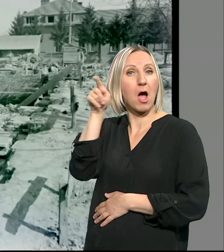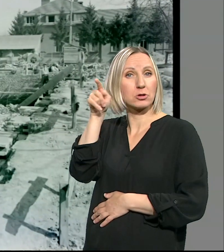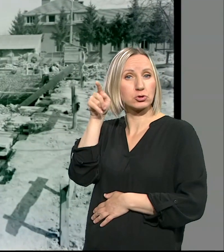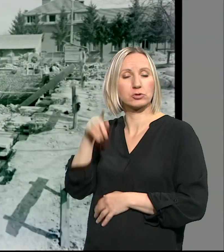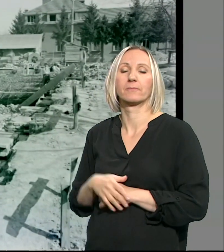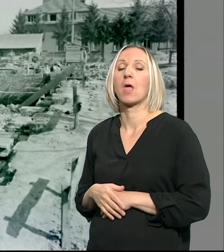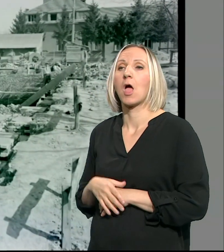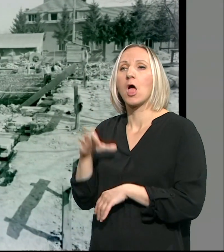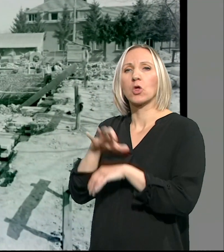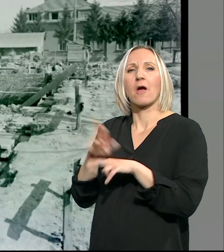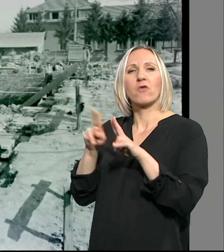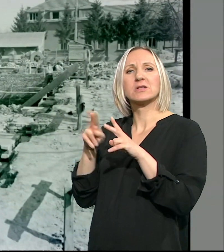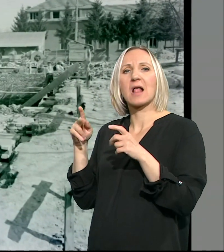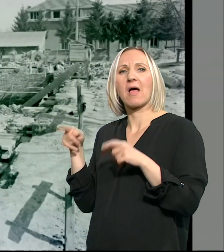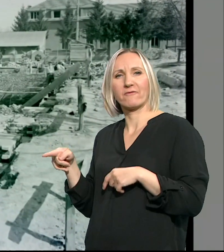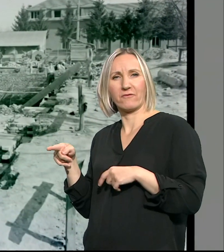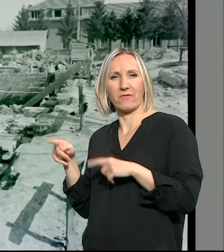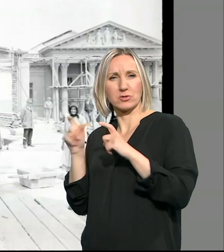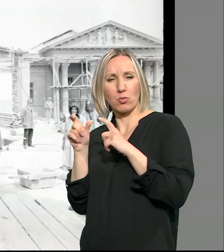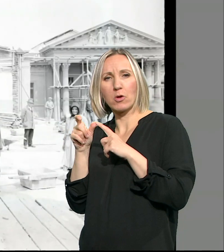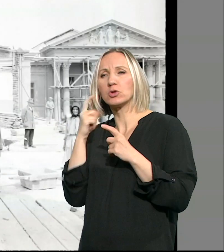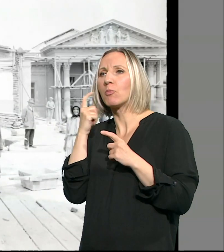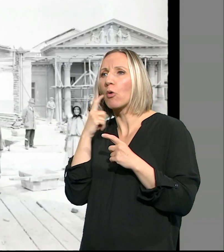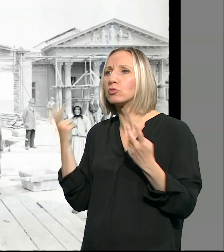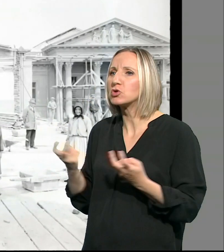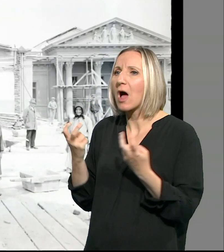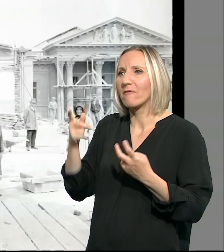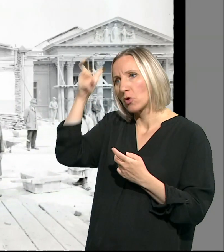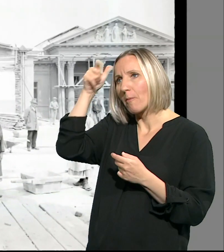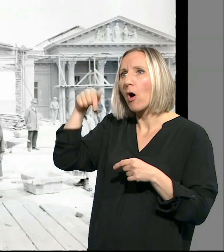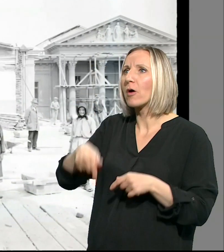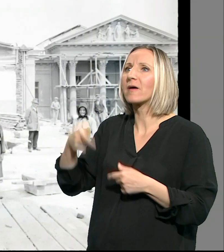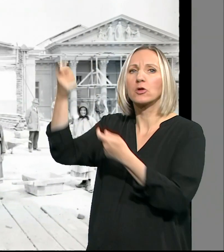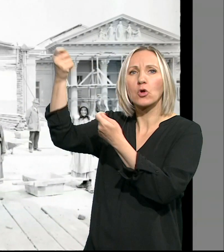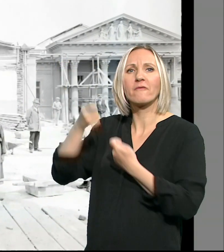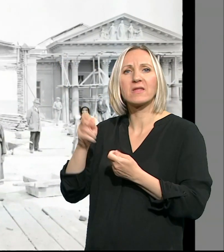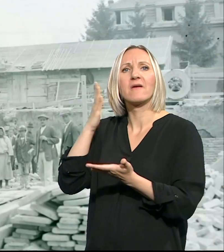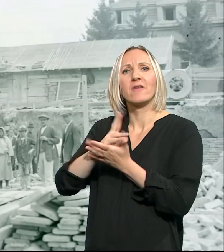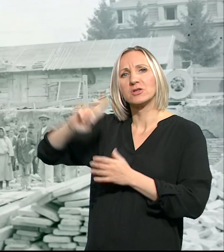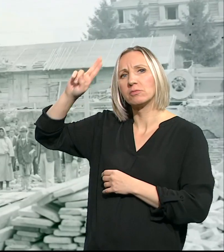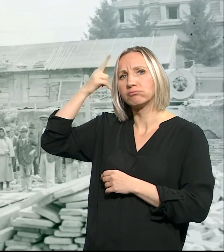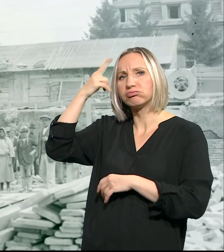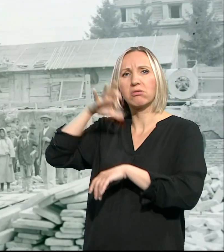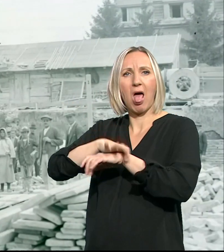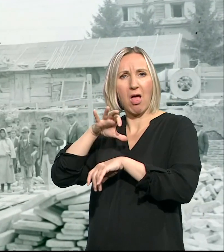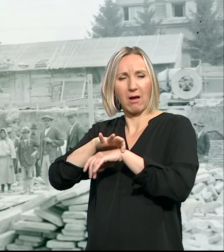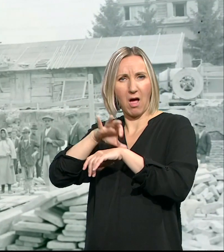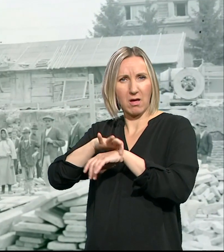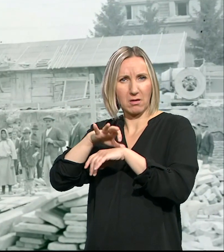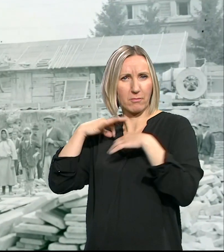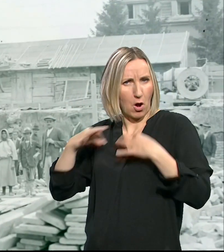dalje pokušavao da nekako u Beograd dovede nekog od već iskusnih